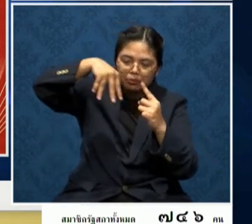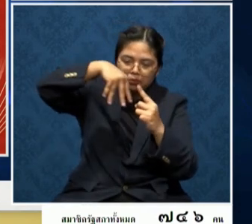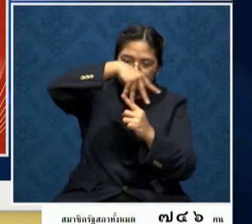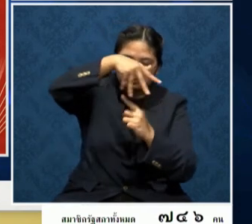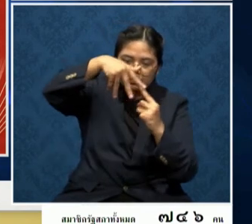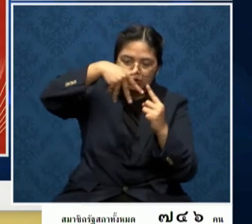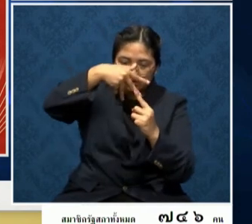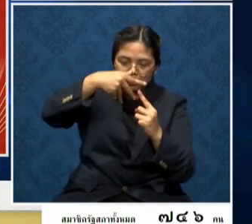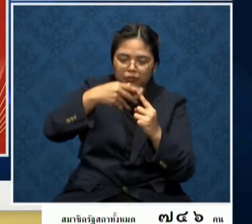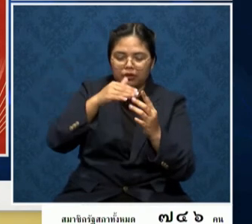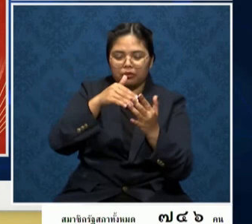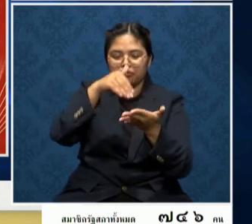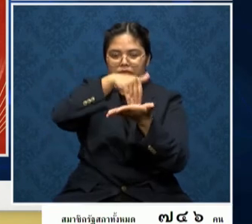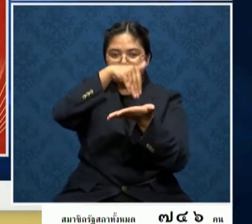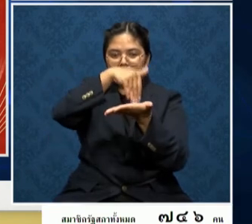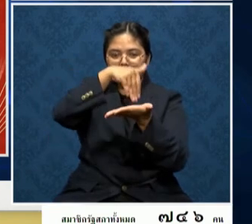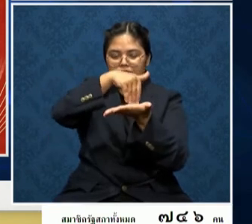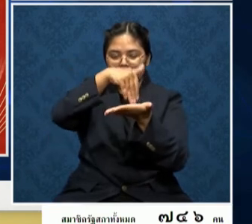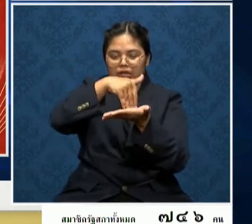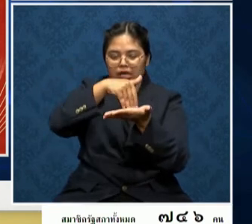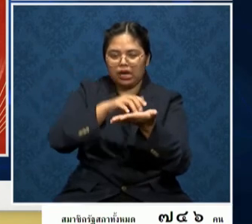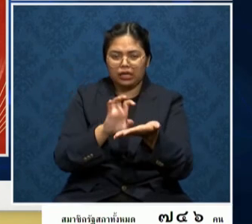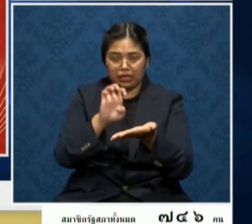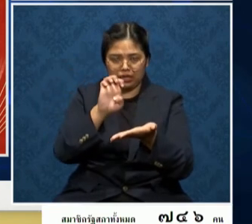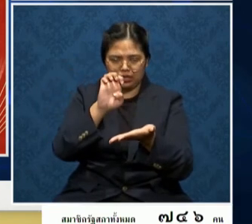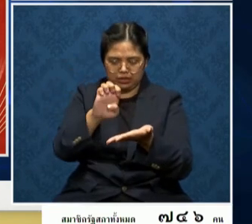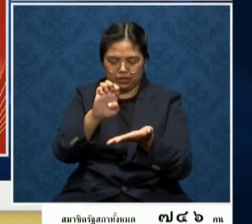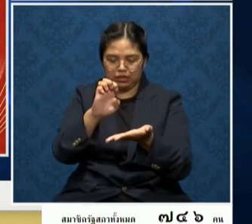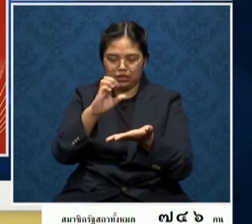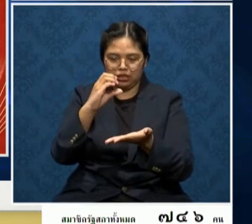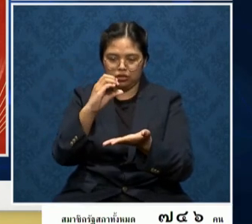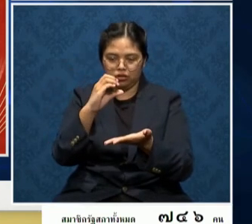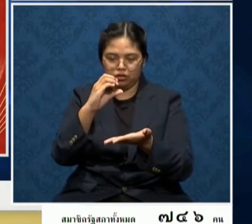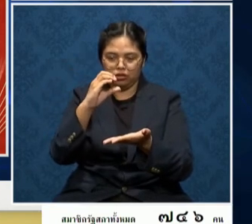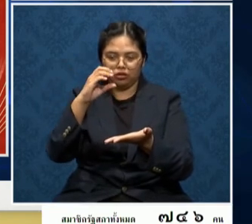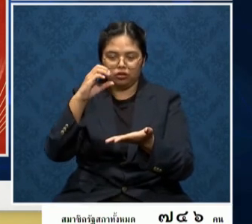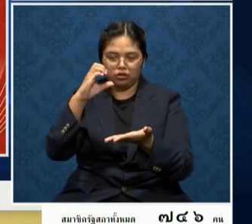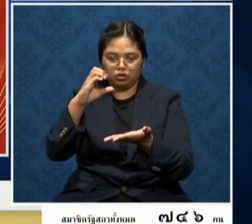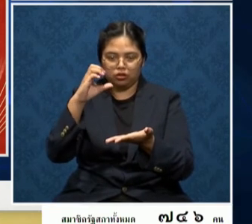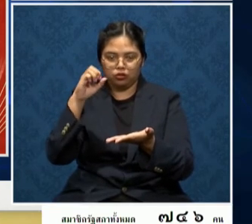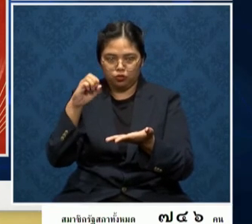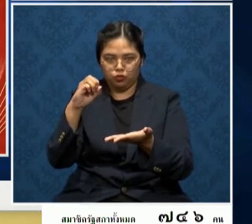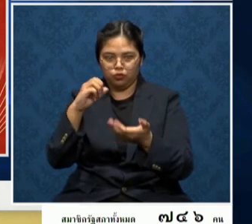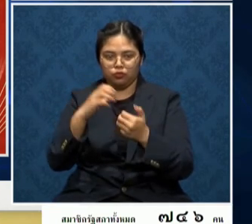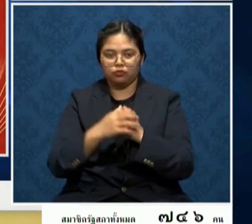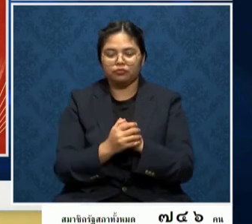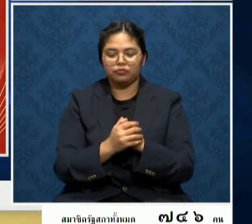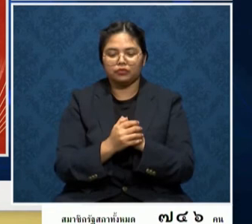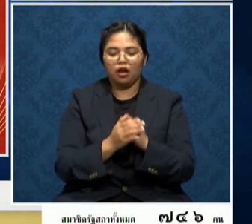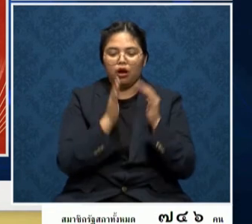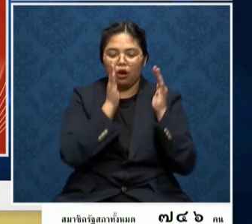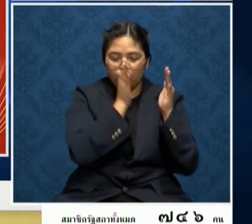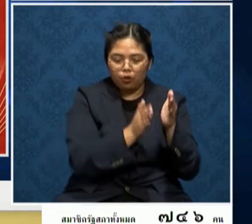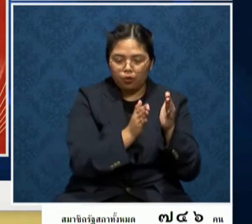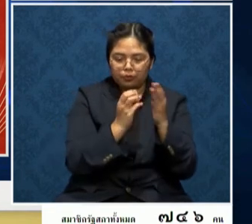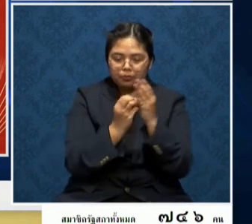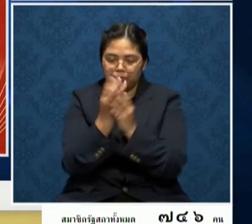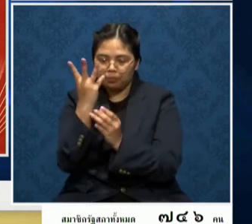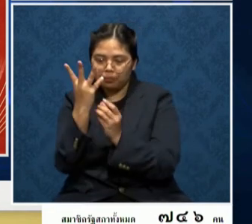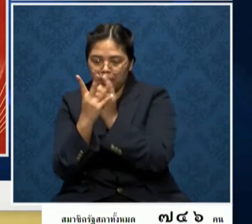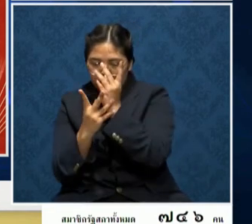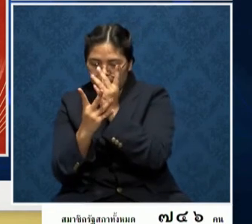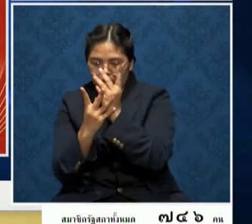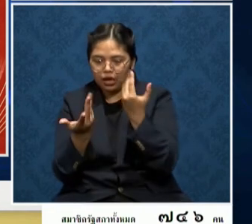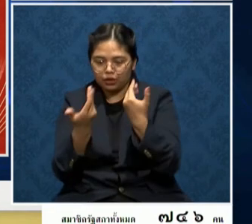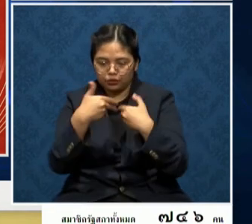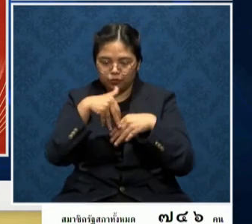หรือ ecocentricที่มุ่งเน้นการจัดการทรัพยากรให้มนุษย์และป่าสามารถอยู่ร่วมกันได้อย่างยั่ง